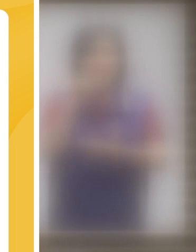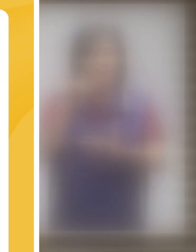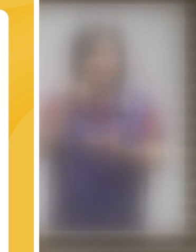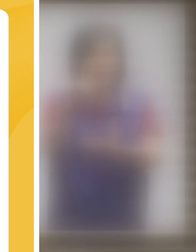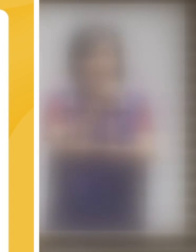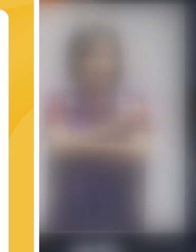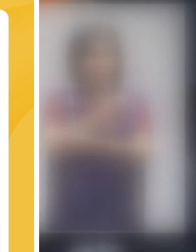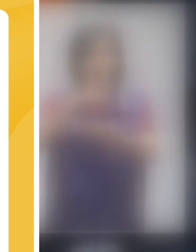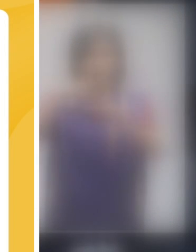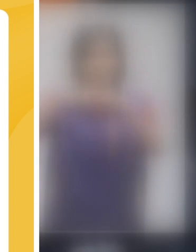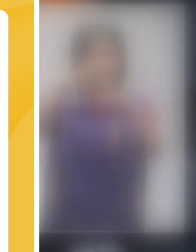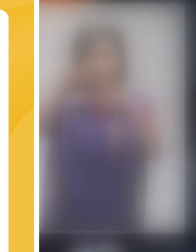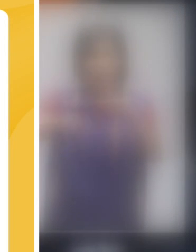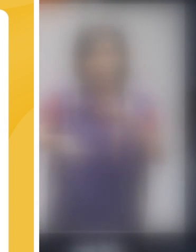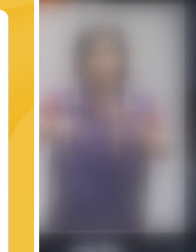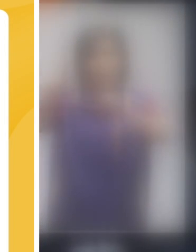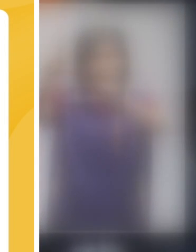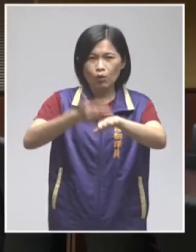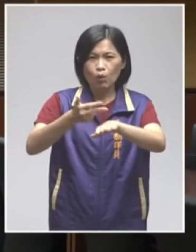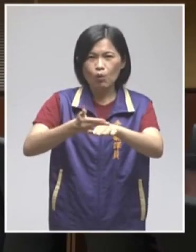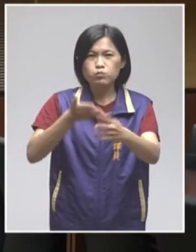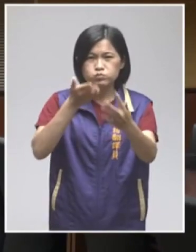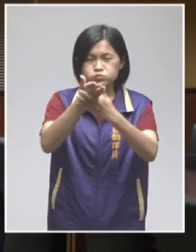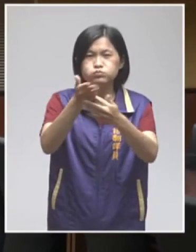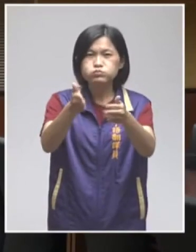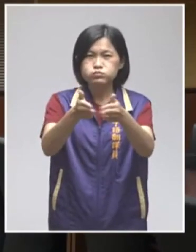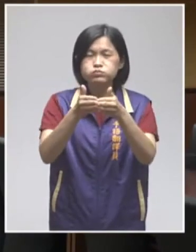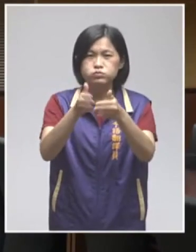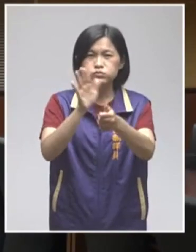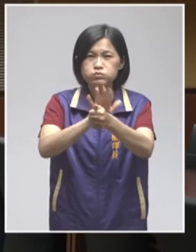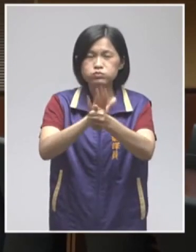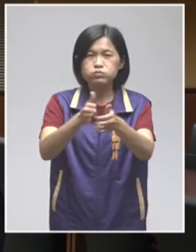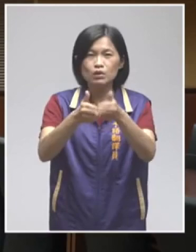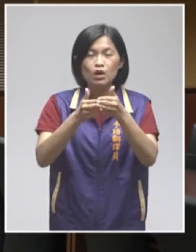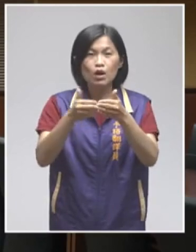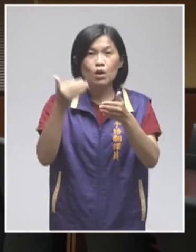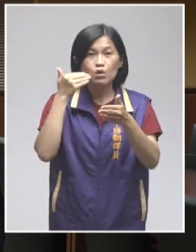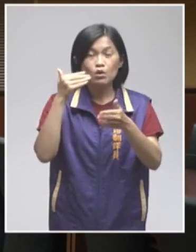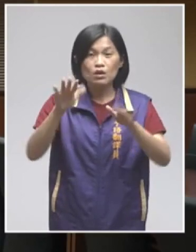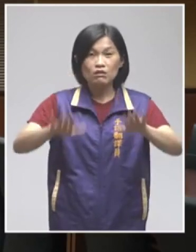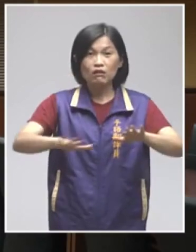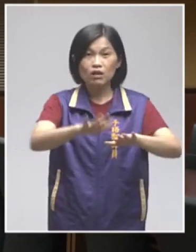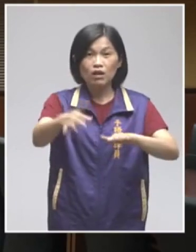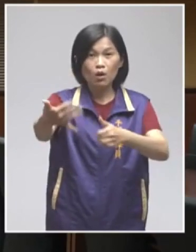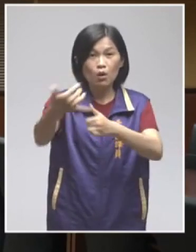关的防疫资讯，以因应接下来因为疫情带来的改变。记者郑光佩高雄报道。